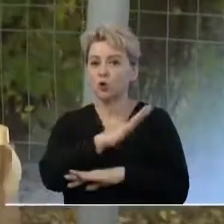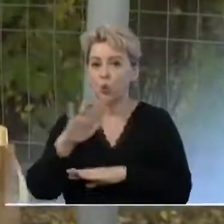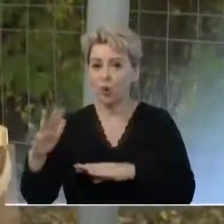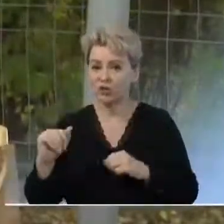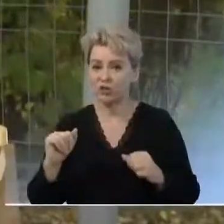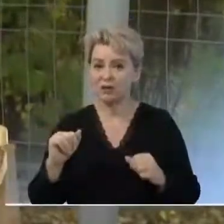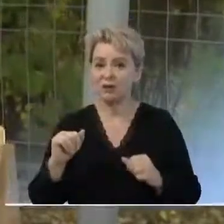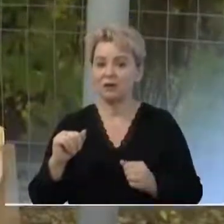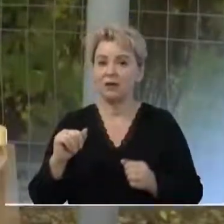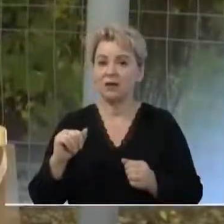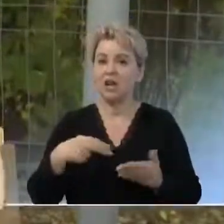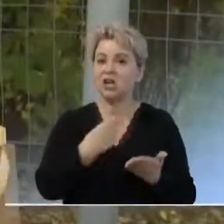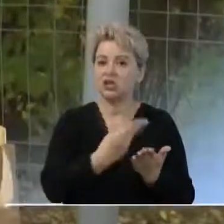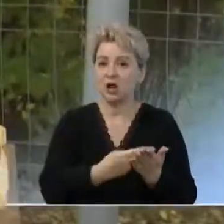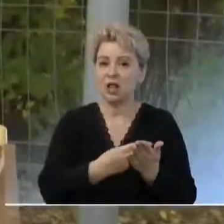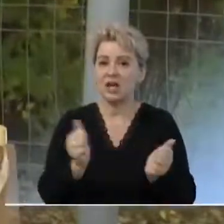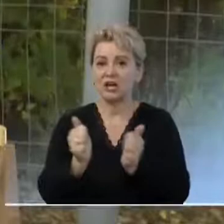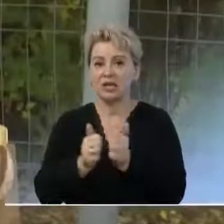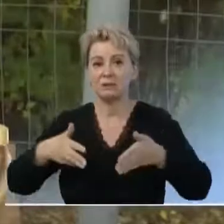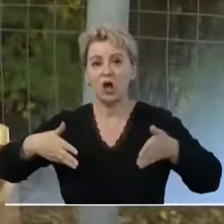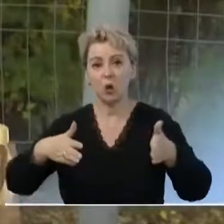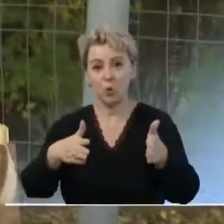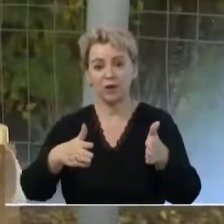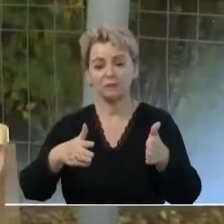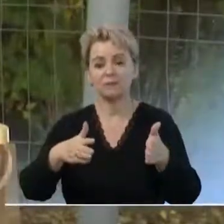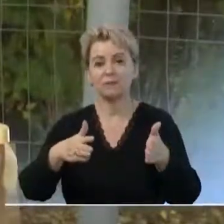Вот, лежала на обочине.